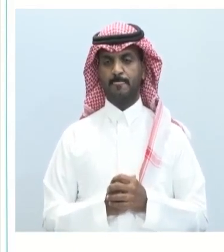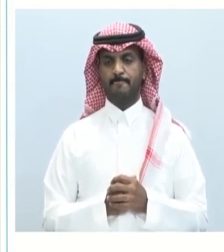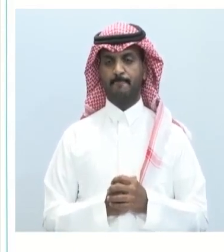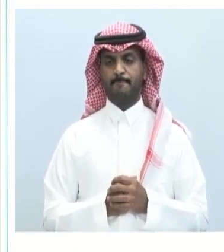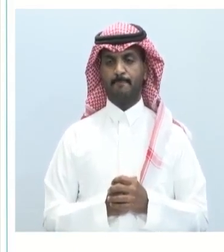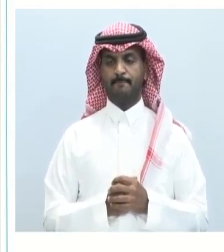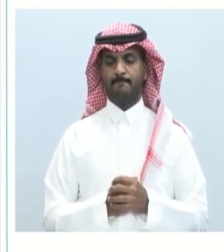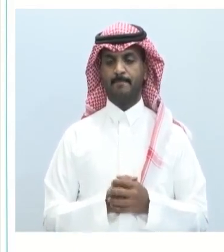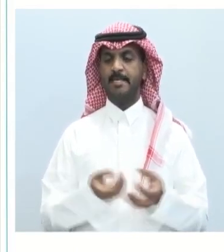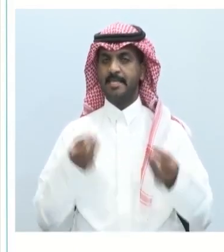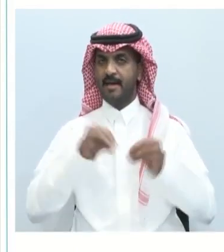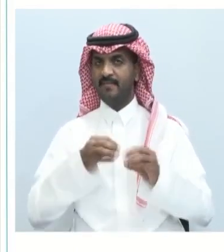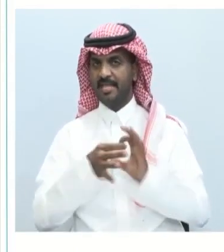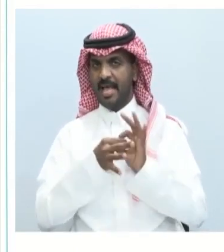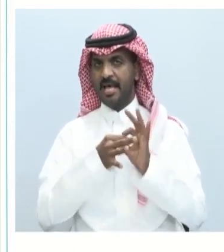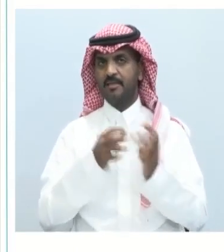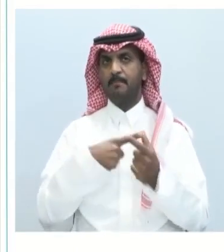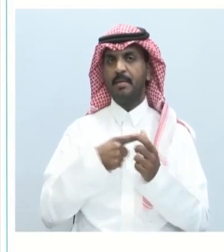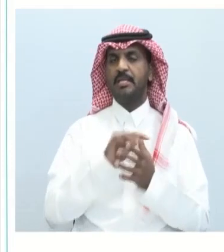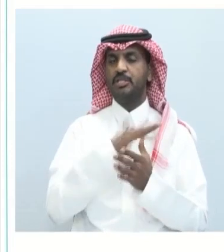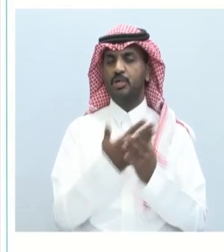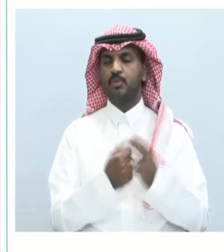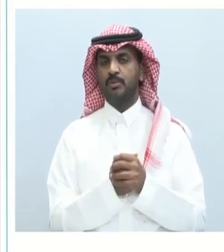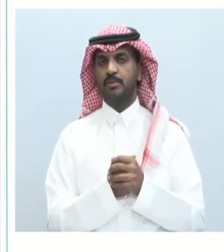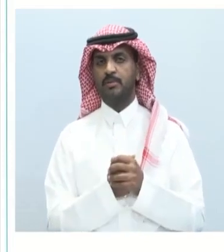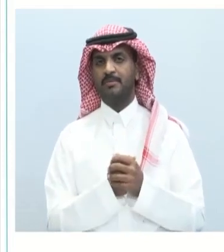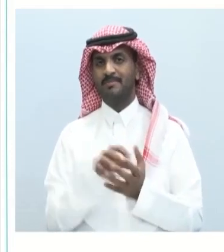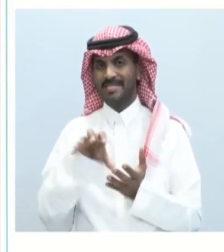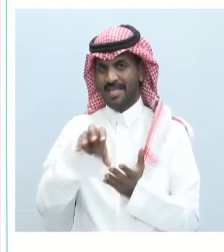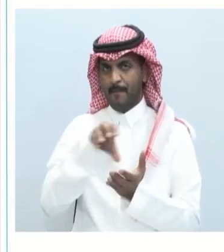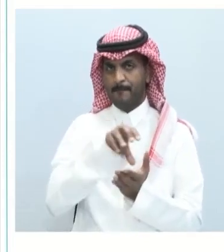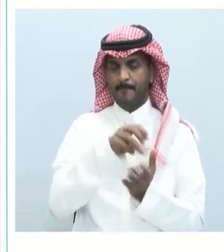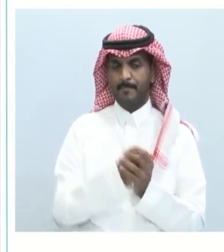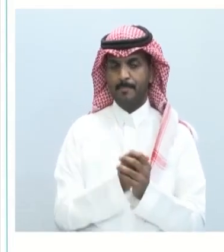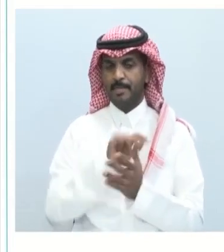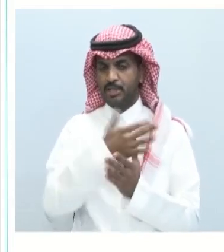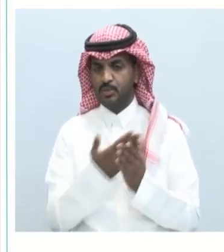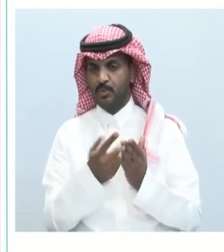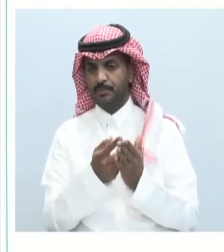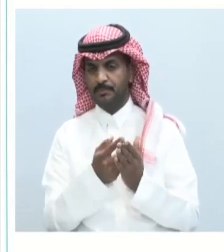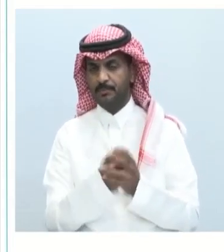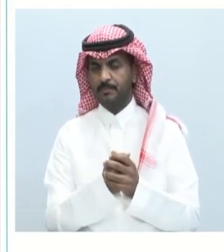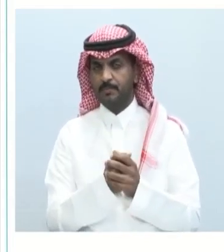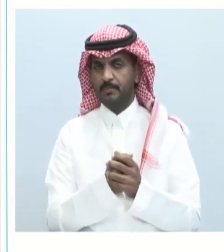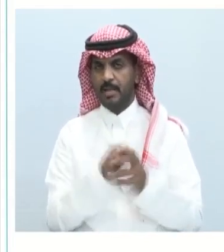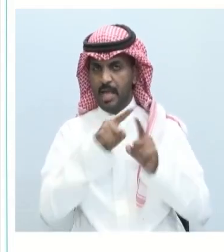باضافه العلاقات بين الجداول وذلك بسحب الجدول او الحقل الذي يريد عمل